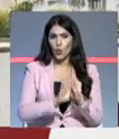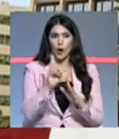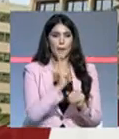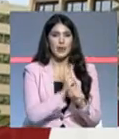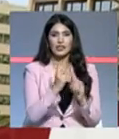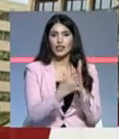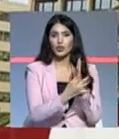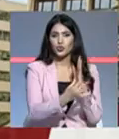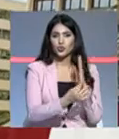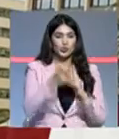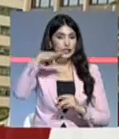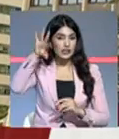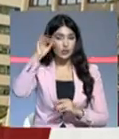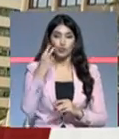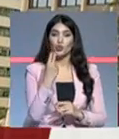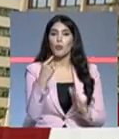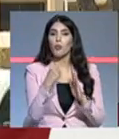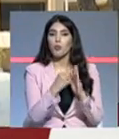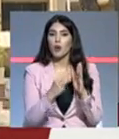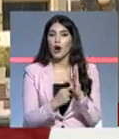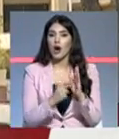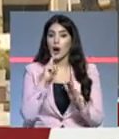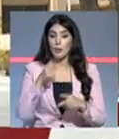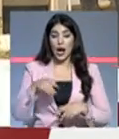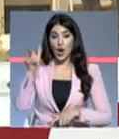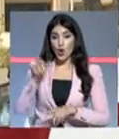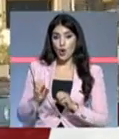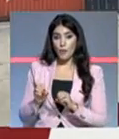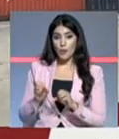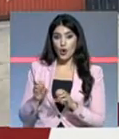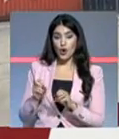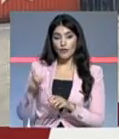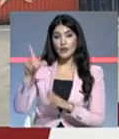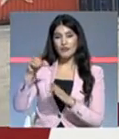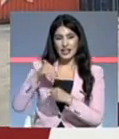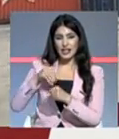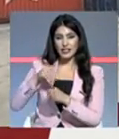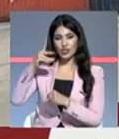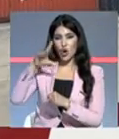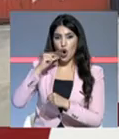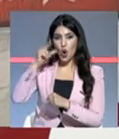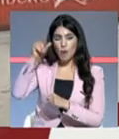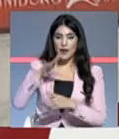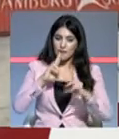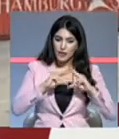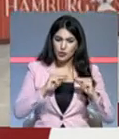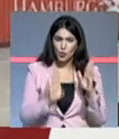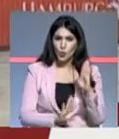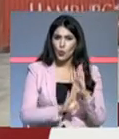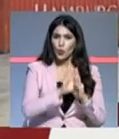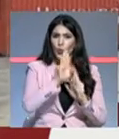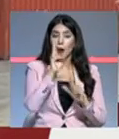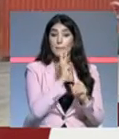مخاطر الدين السيادي لتونس بنقطتين وفق الأستاذ الجامعي في الاقتصاد فتحي النوري، الذي قال إن الارتفاع في